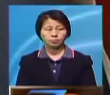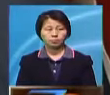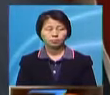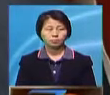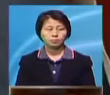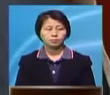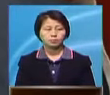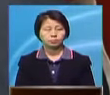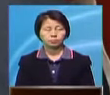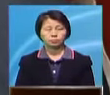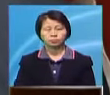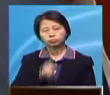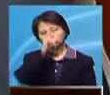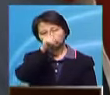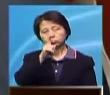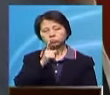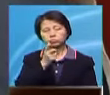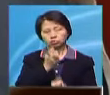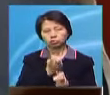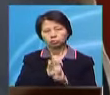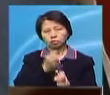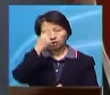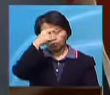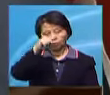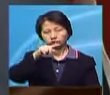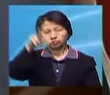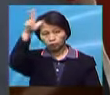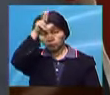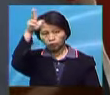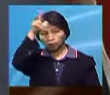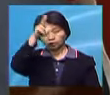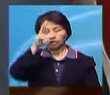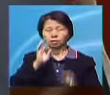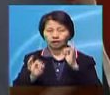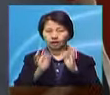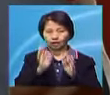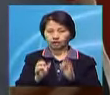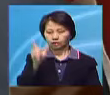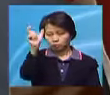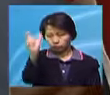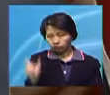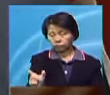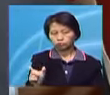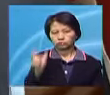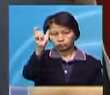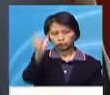Tentunya sukar bagi pihak kerajaan jika seseorang yang tidak